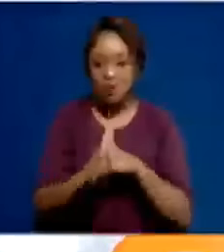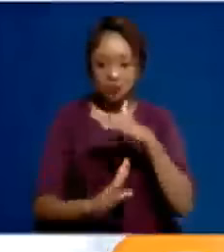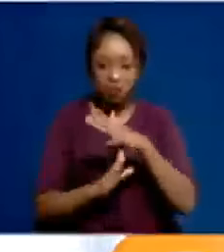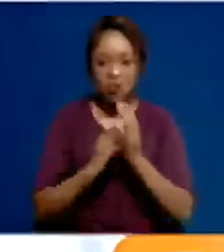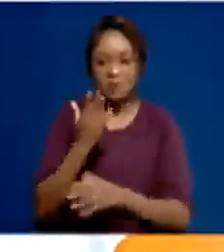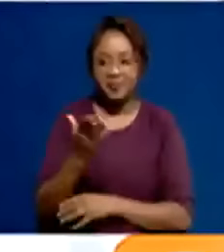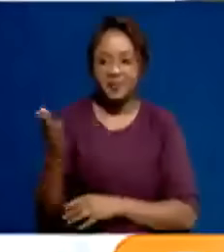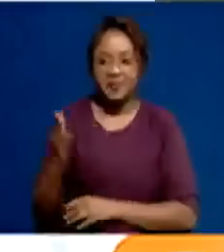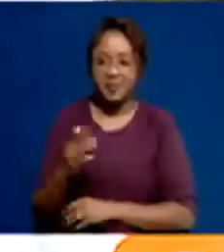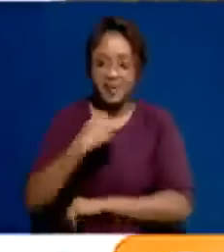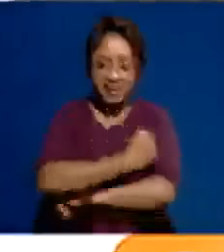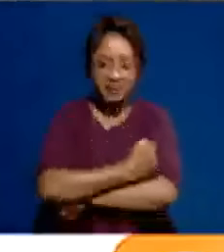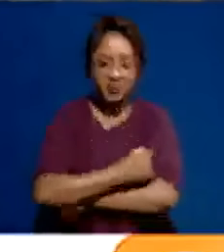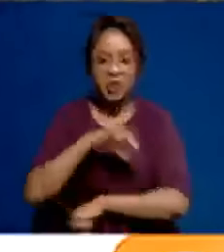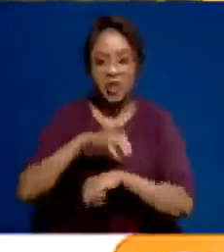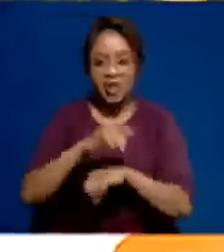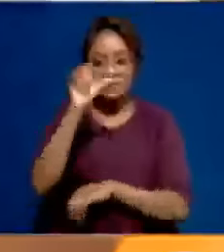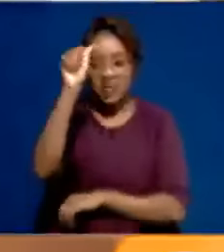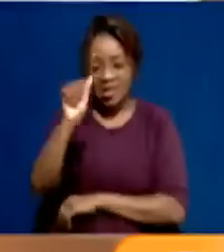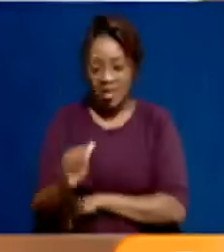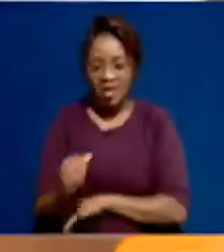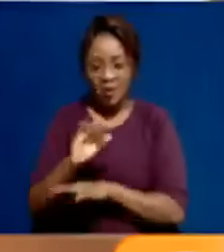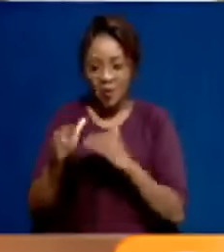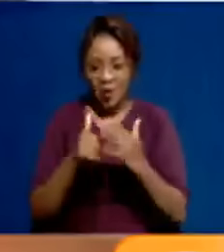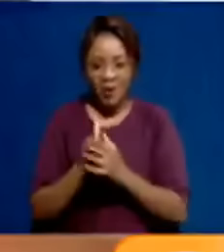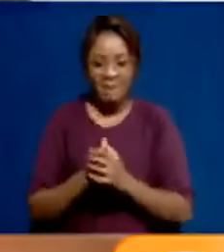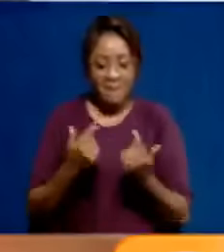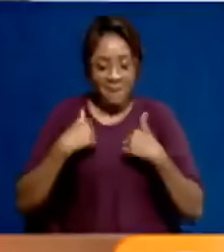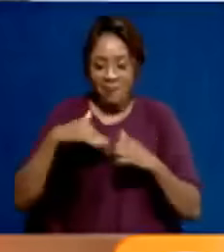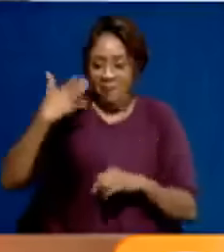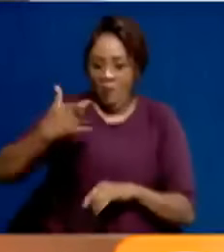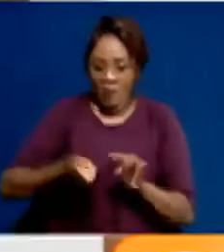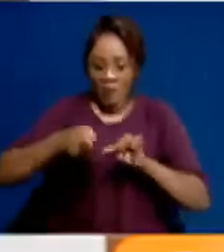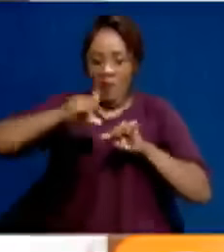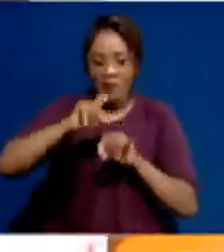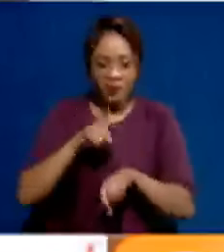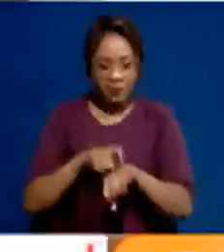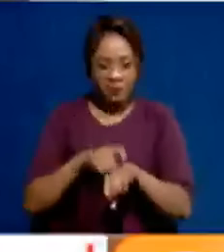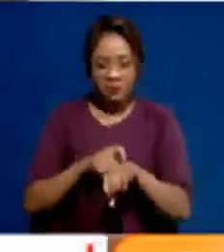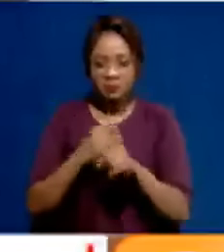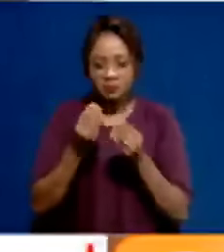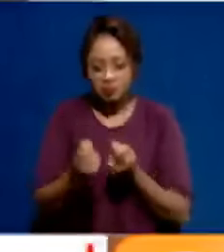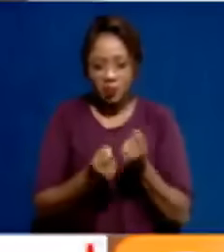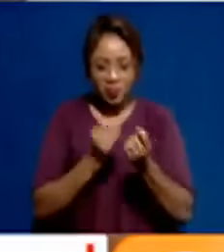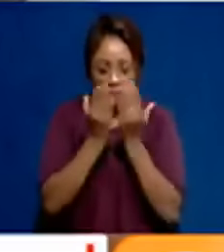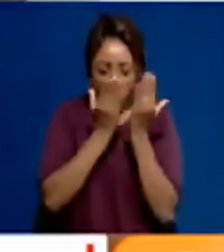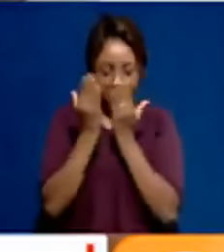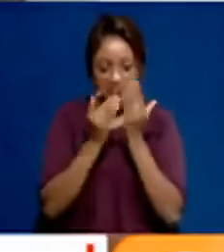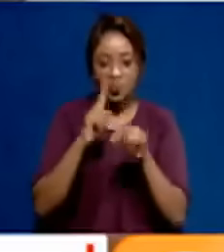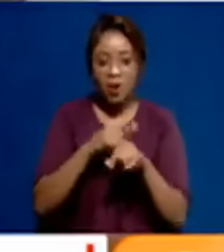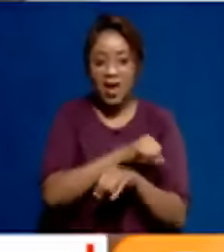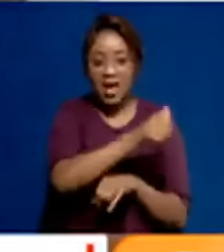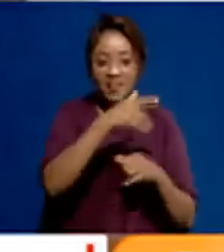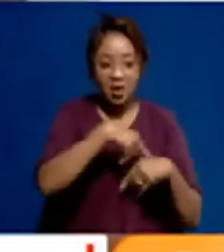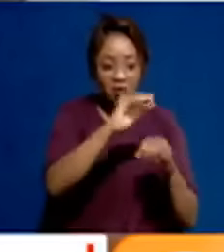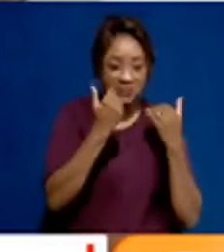hii waliopata alama ya A. I used to extend an extra hour and the rest goes to sleep